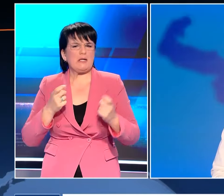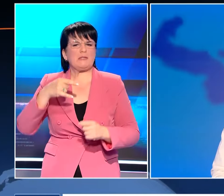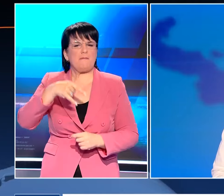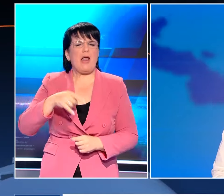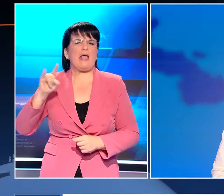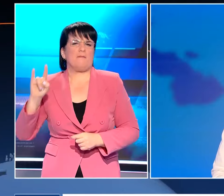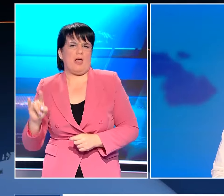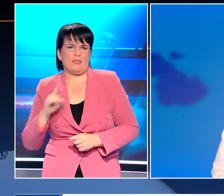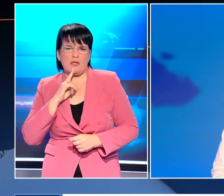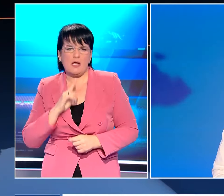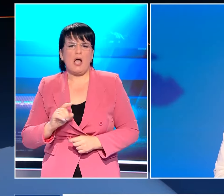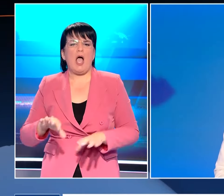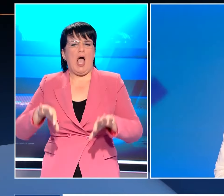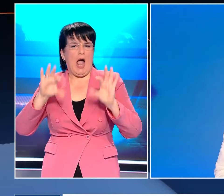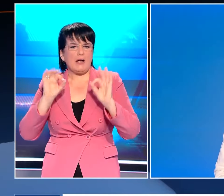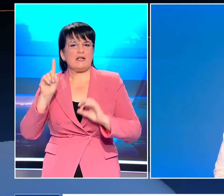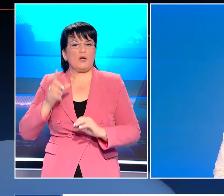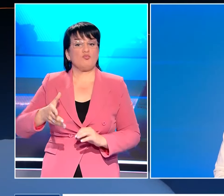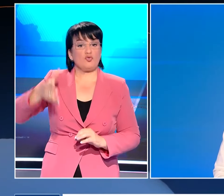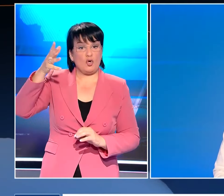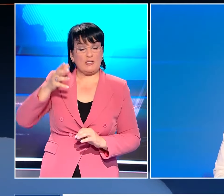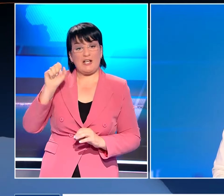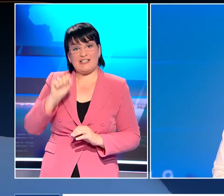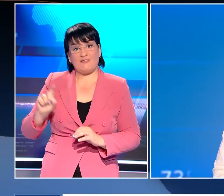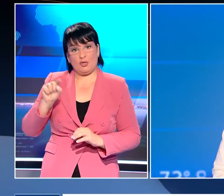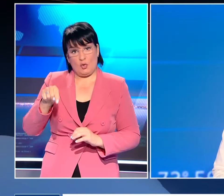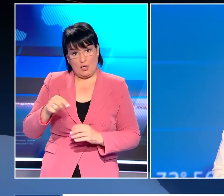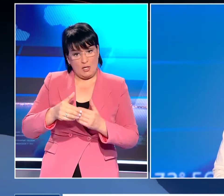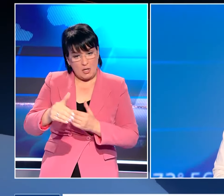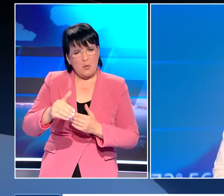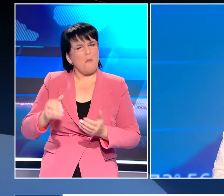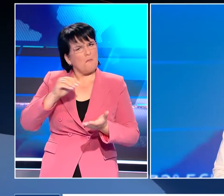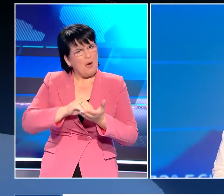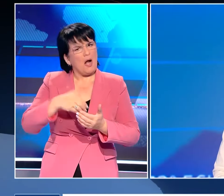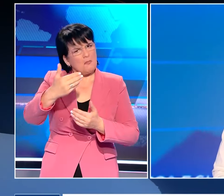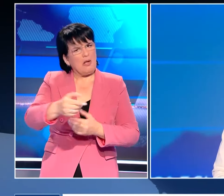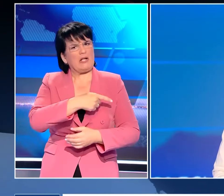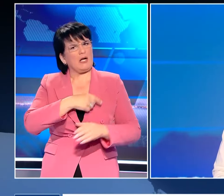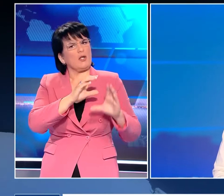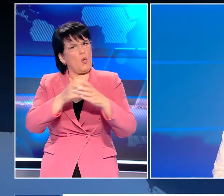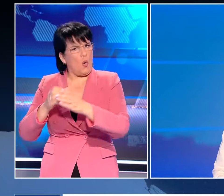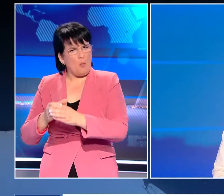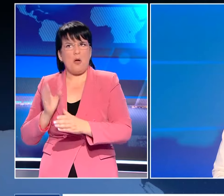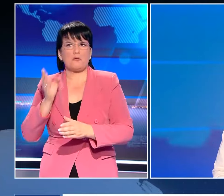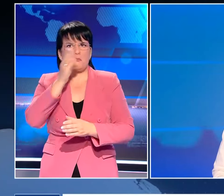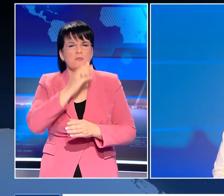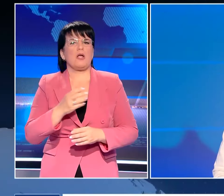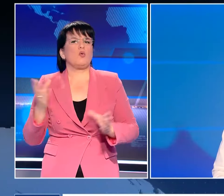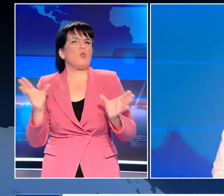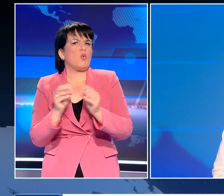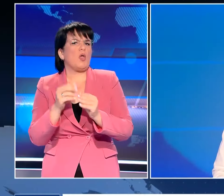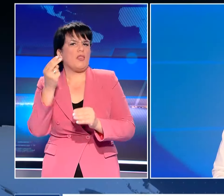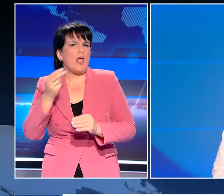Μαθία. Την αρχή έκανε ο Κυριάκος Μητσοτάκης και μέσα στο Σαββατοκύριακο ακολουθούν και οι άλλοι πολιτικοί αρχηγοί με την οικονομία μεταξύ των